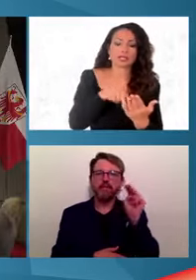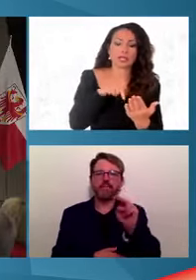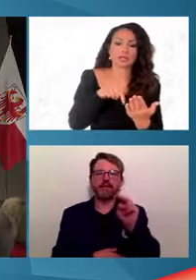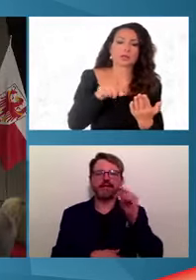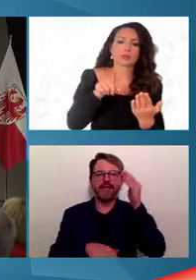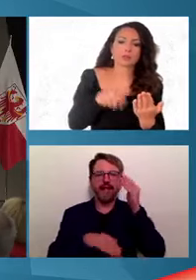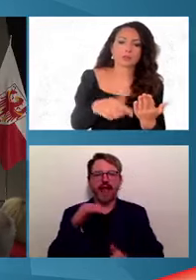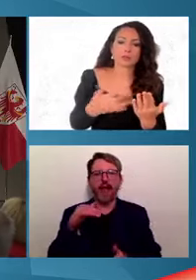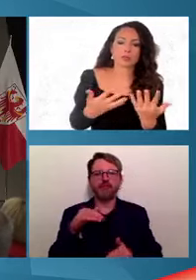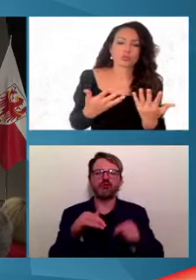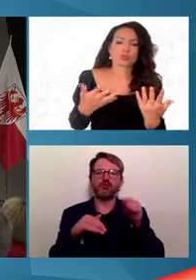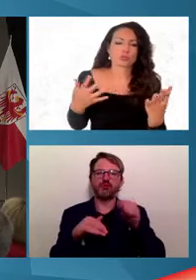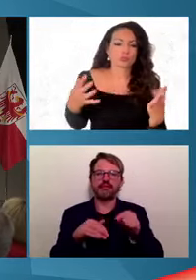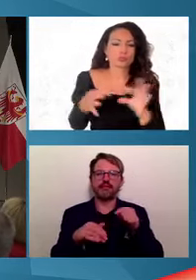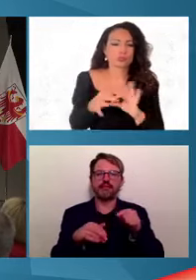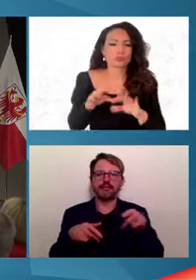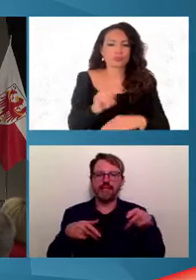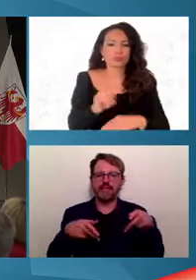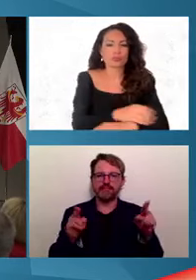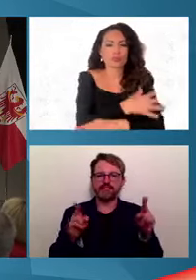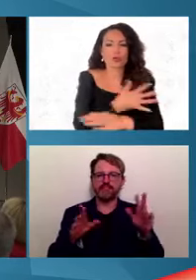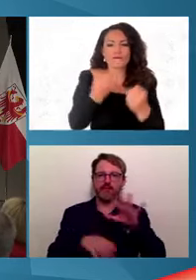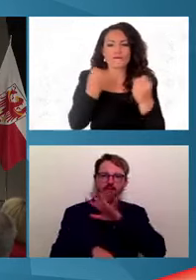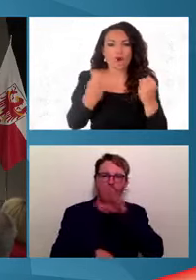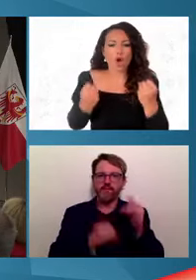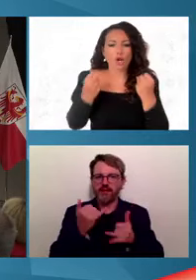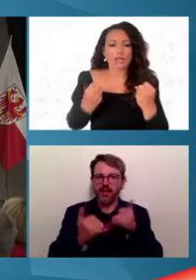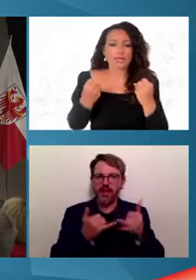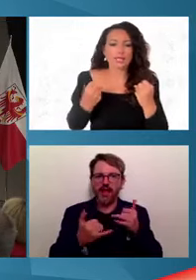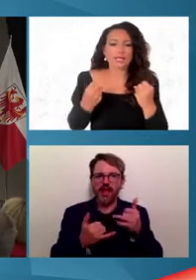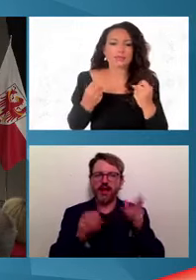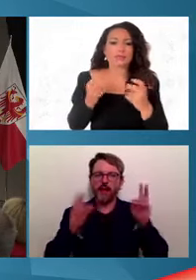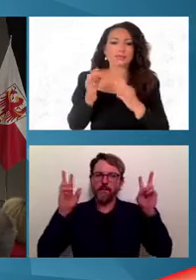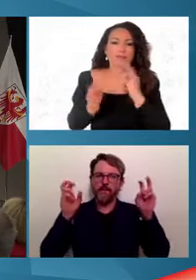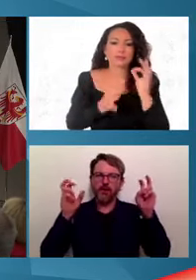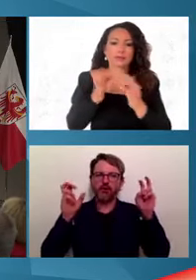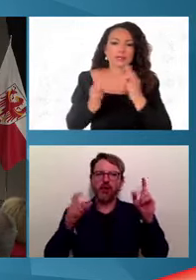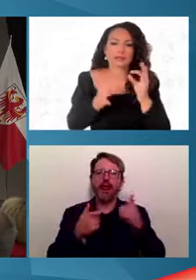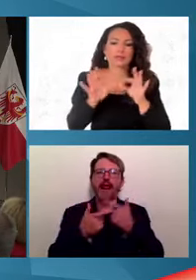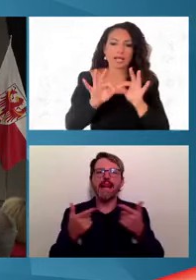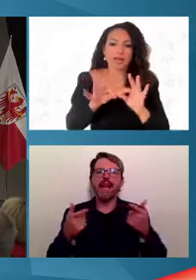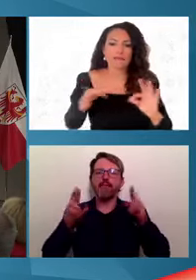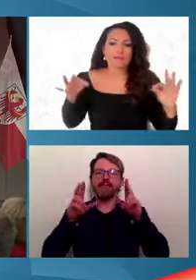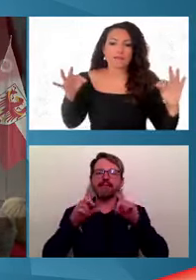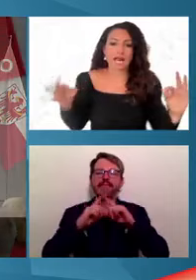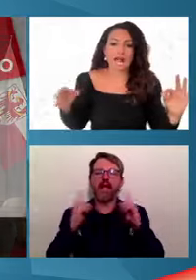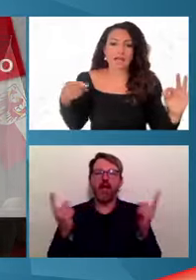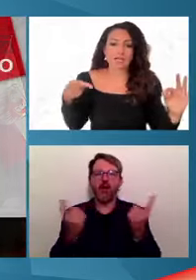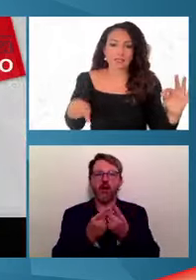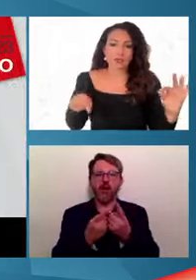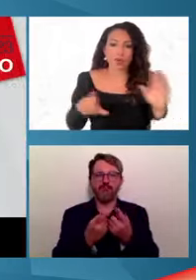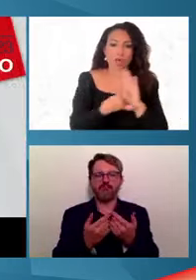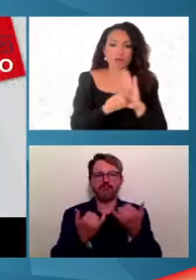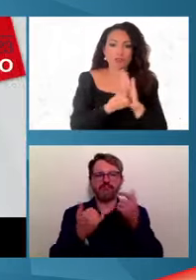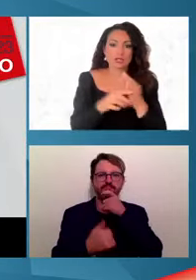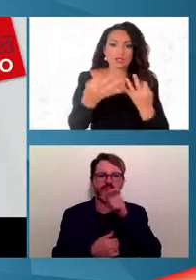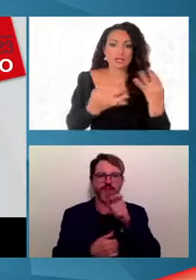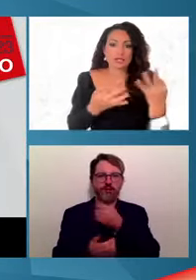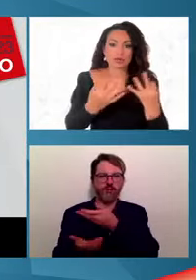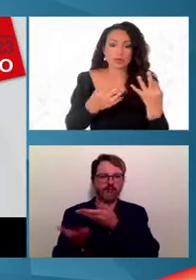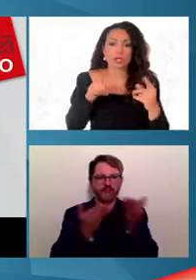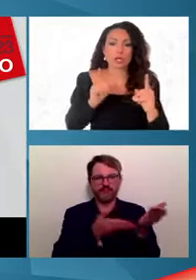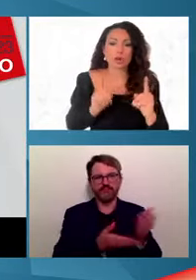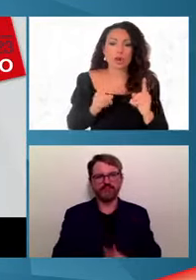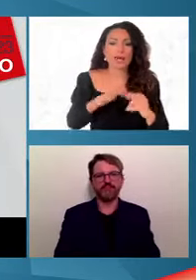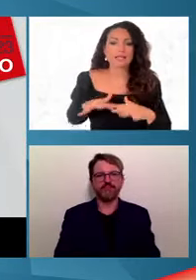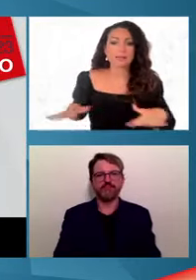dieser Legislatur oder auf diese Legislatur unter das Motto Lebensraum stellen. Bitte an Sie das Wort. Ja,